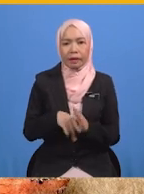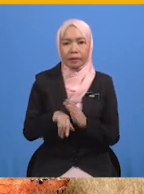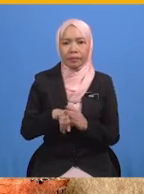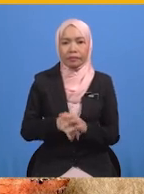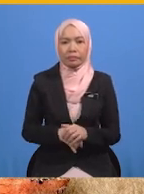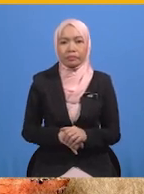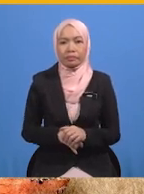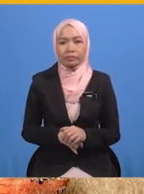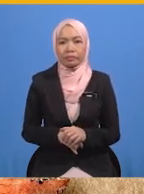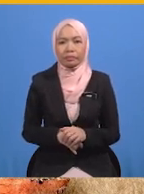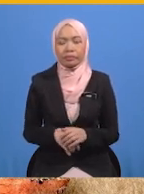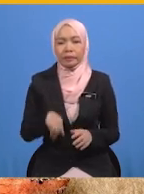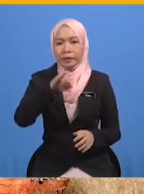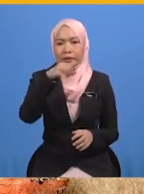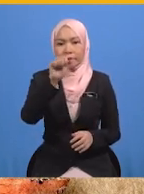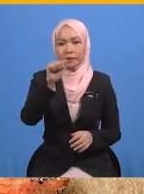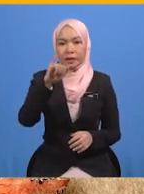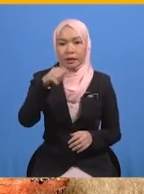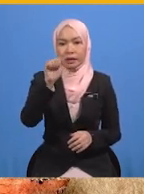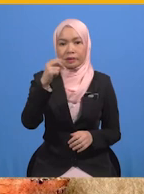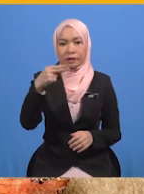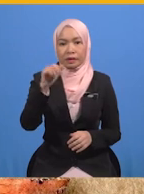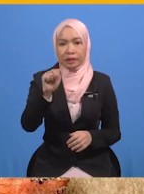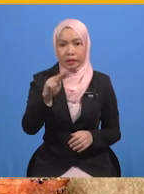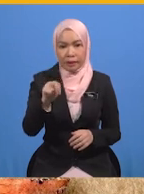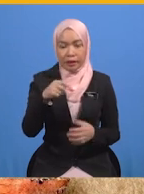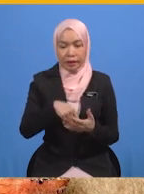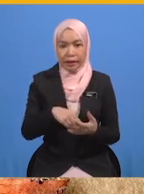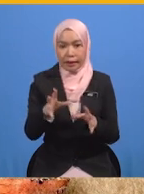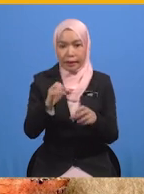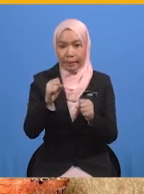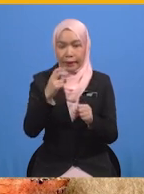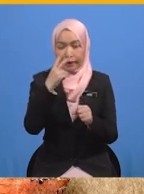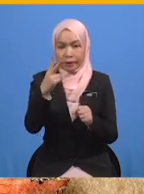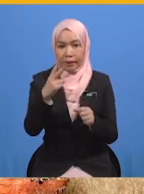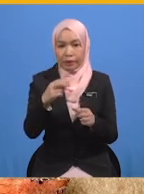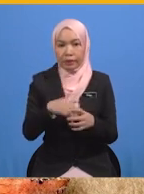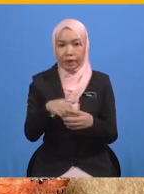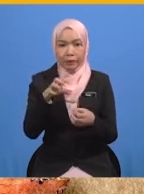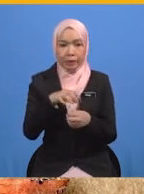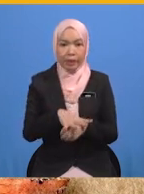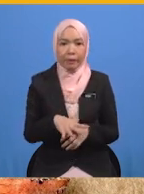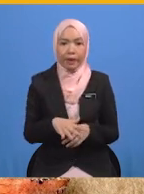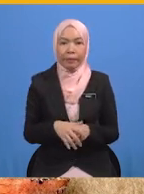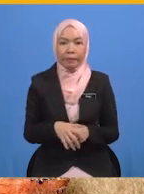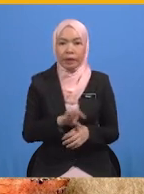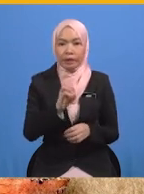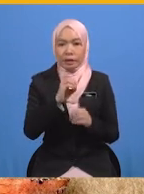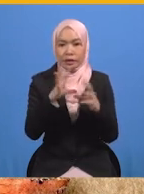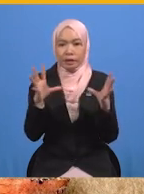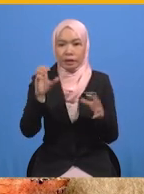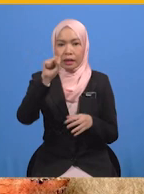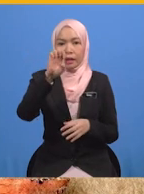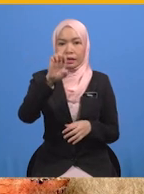dapat dilihat dalam penerapan dasar-dasar sekular dalam usaha mengikis fahaman